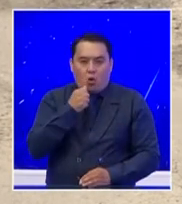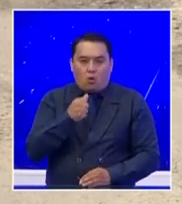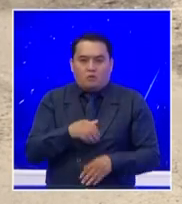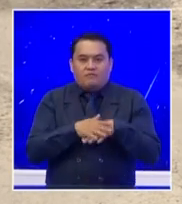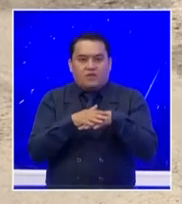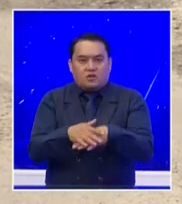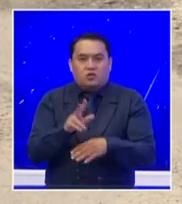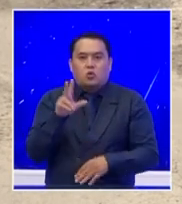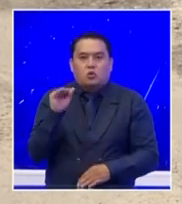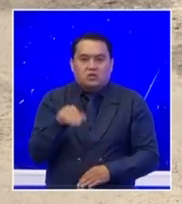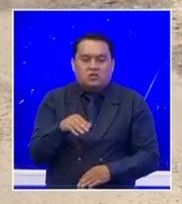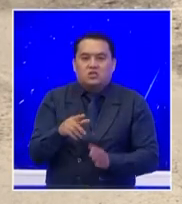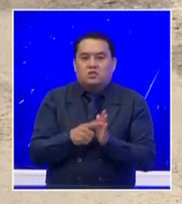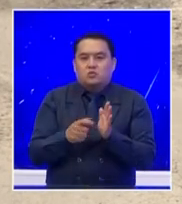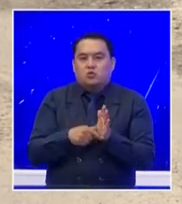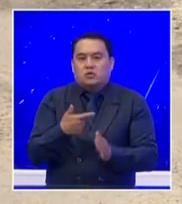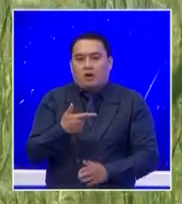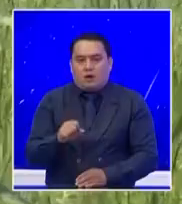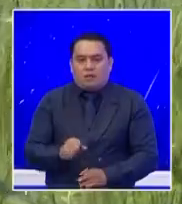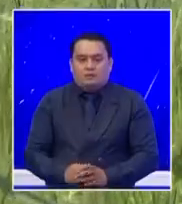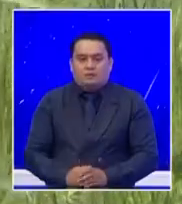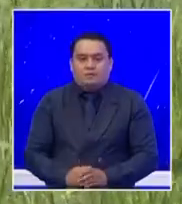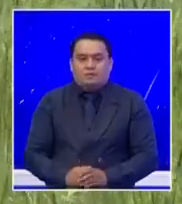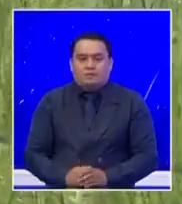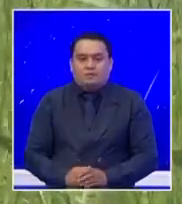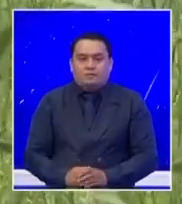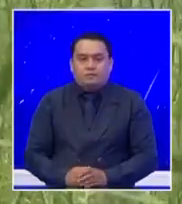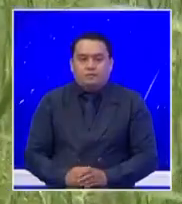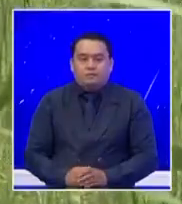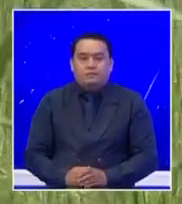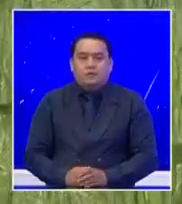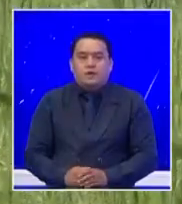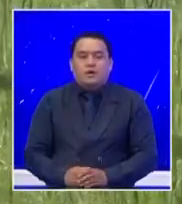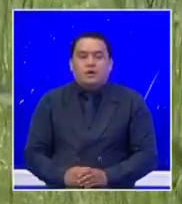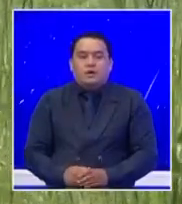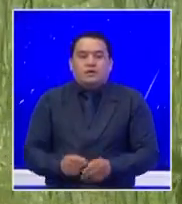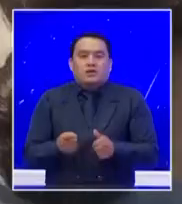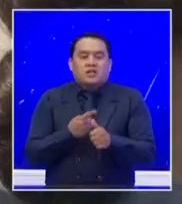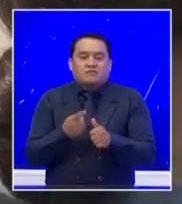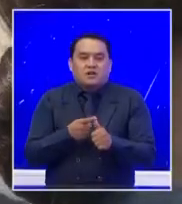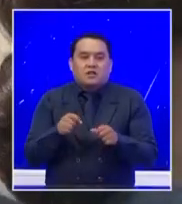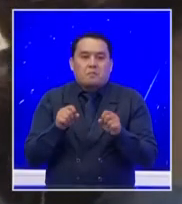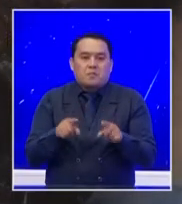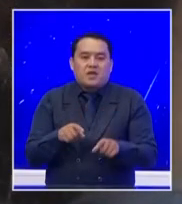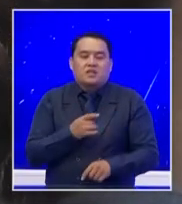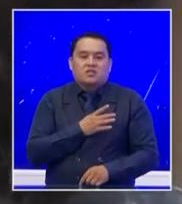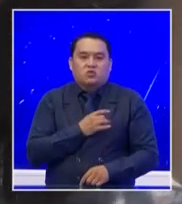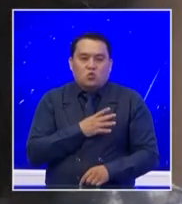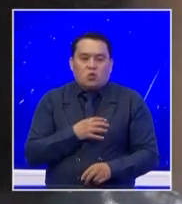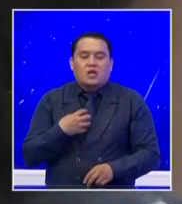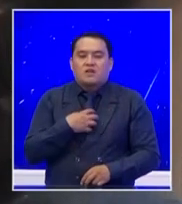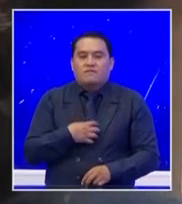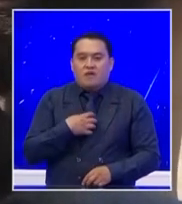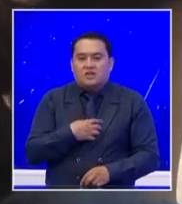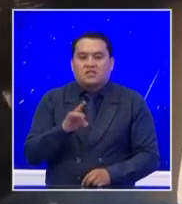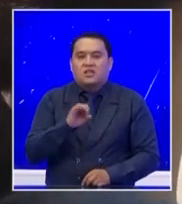отведено более 3700 гектаров. Неспроста рис в народе называют белым золотом. Развитие рисоводства является важной